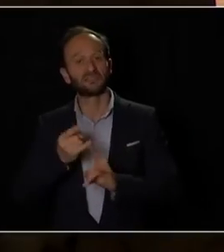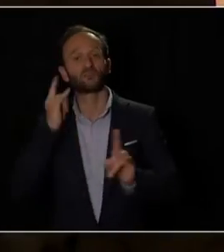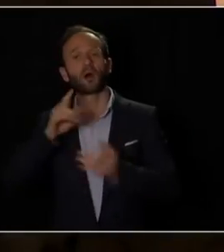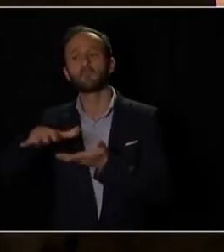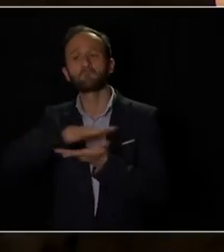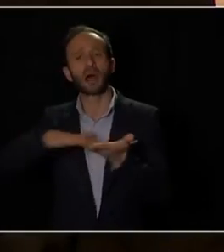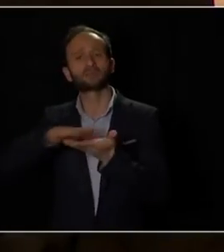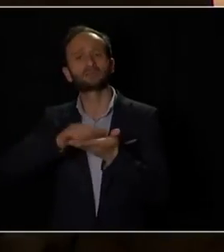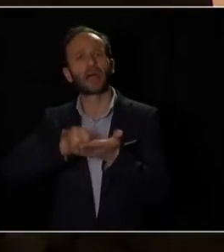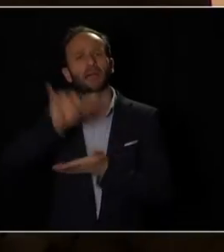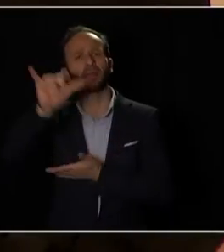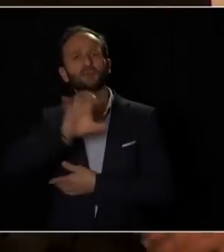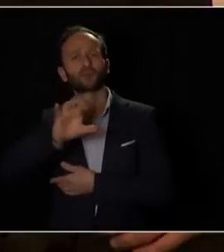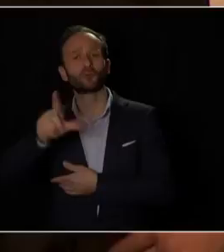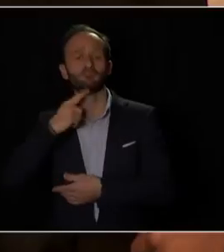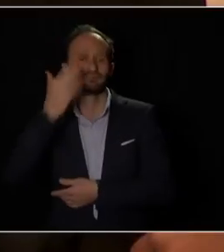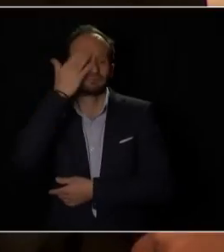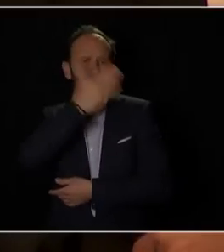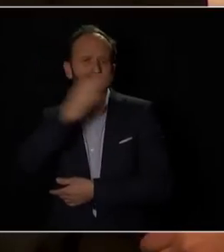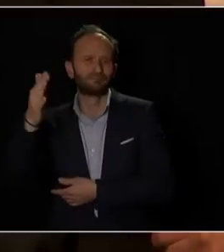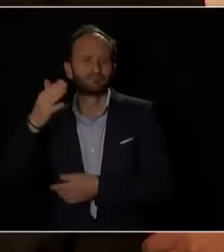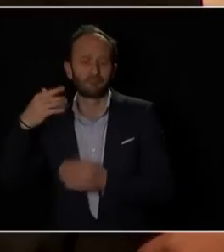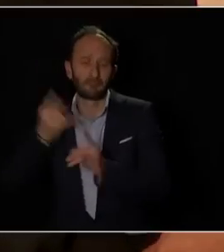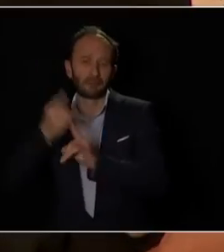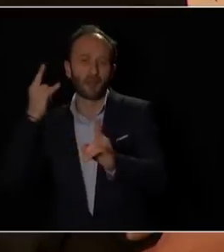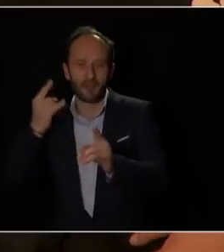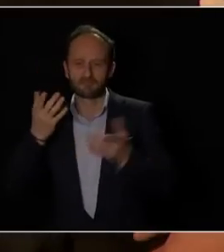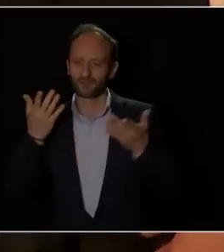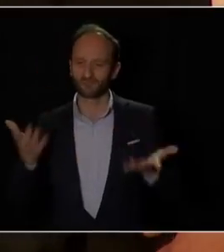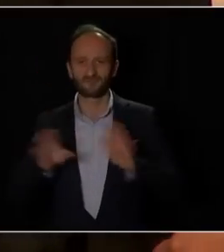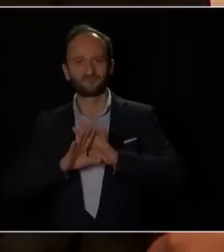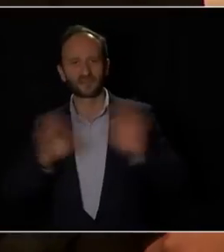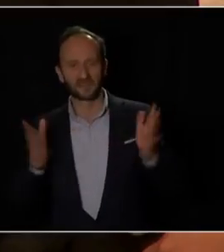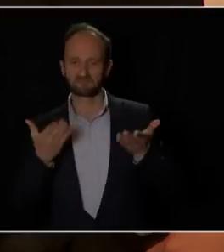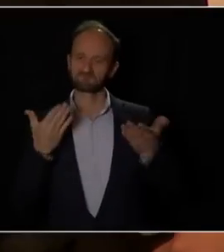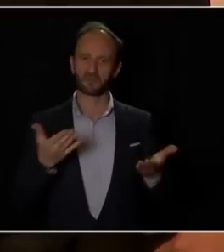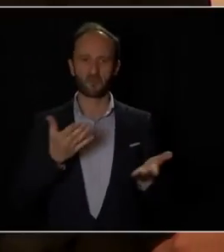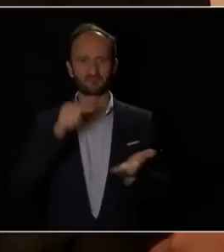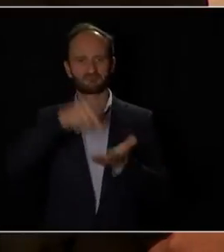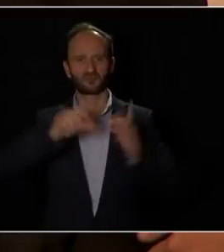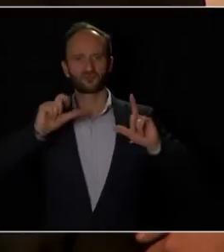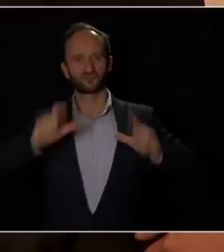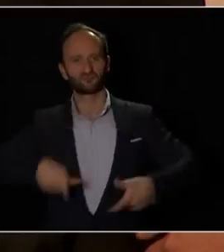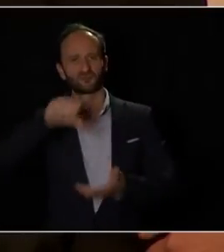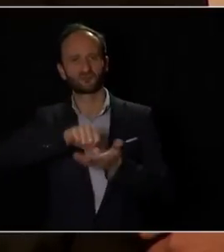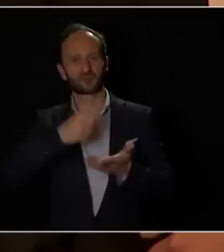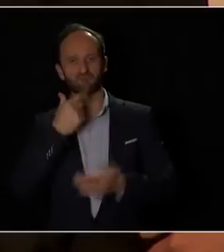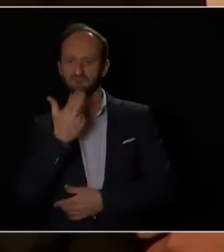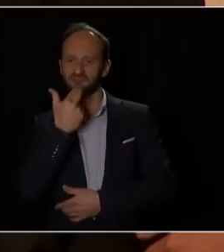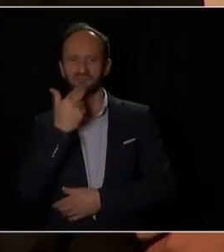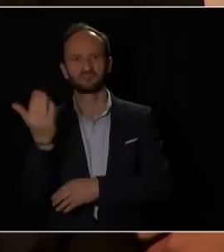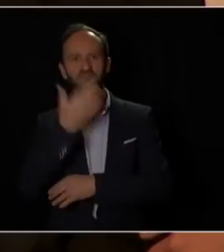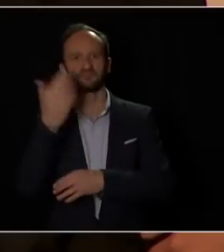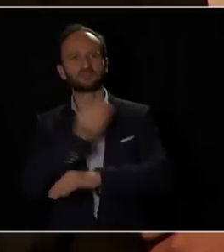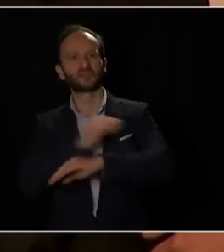aérienne légendaire qui deviendra demain, aujourd'hui, l'excellence du domaine de la sécurité publique et continuera de